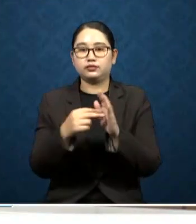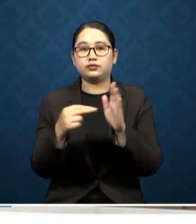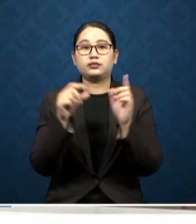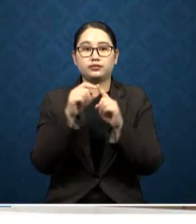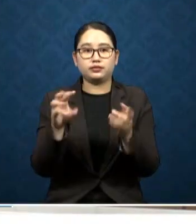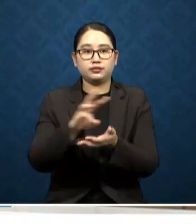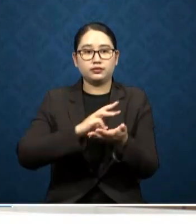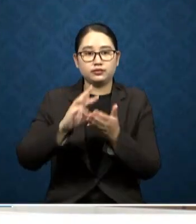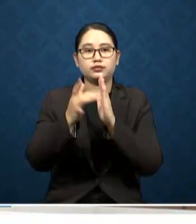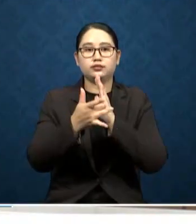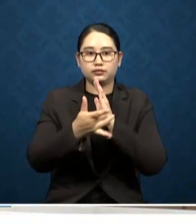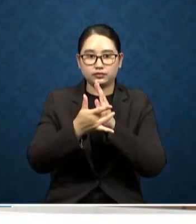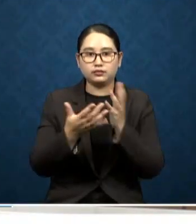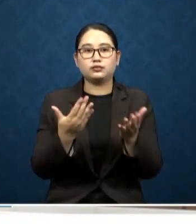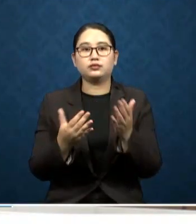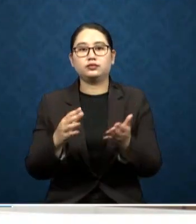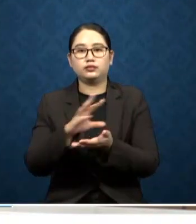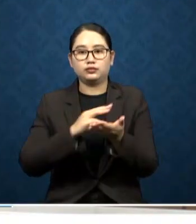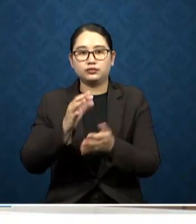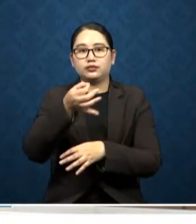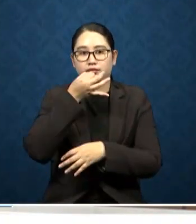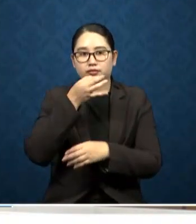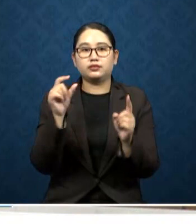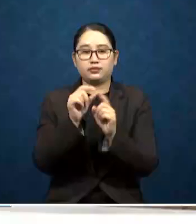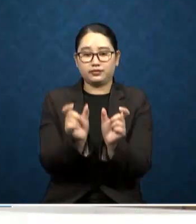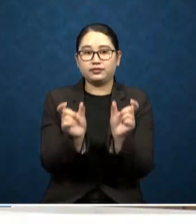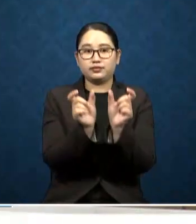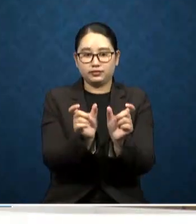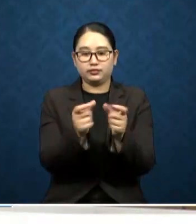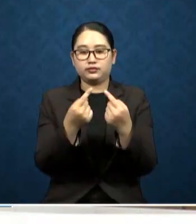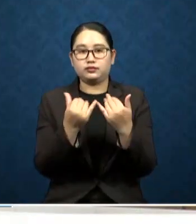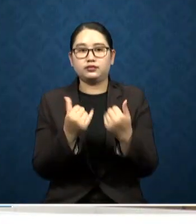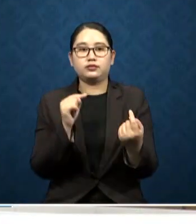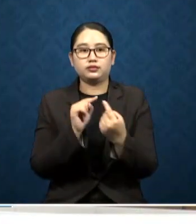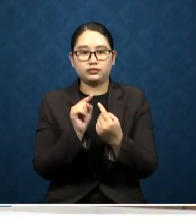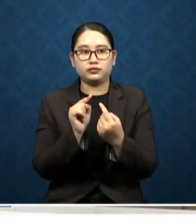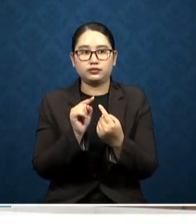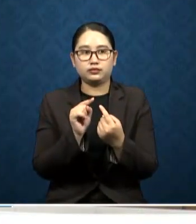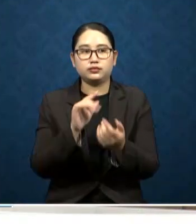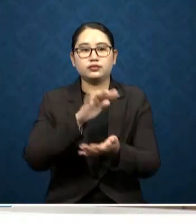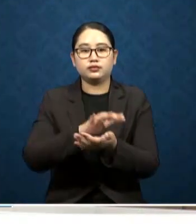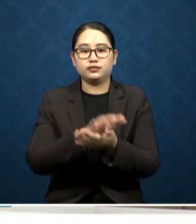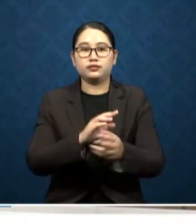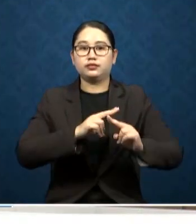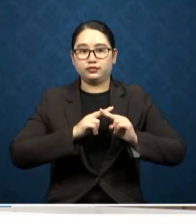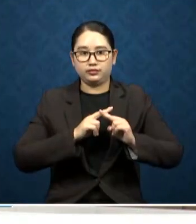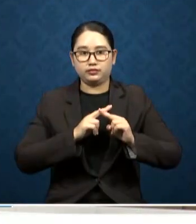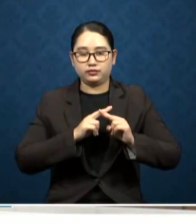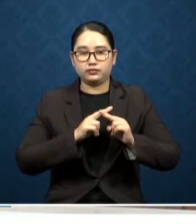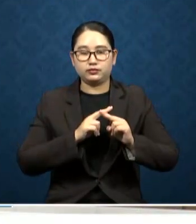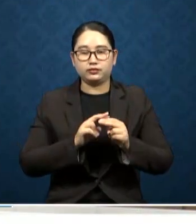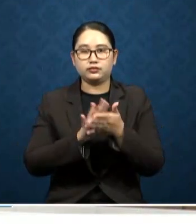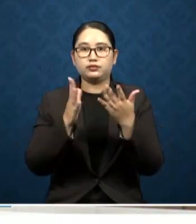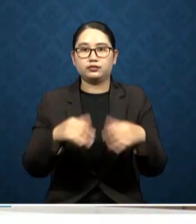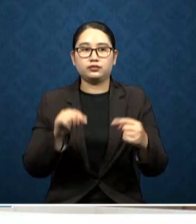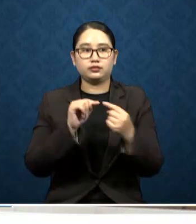วิทยาลัยเทคโนโลยีวิทยาลัยอาชีวศึกษานำหน้าแต่สถานภาพของสถานศึกษานั้นเป็นเพียงโรงเรียนเอกชนเท่านั้นและมี